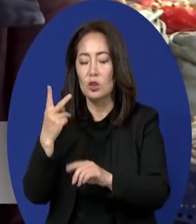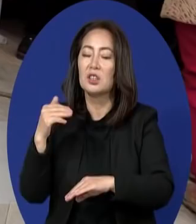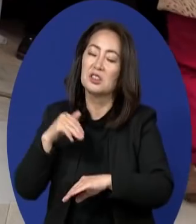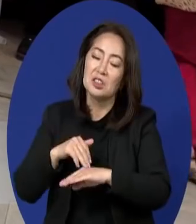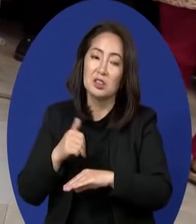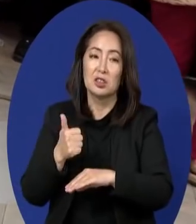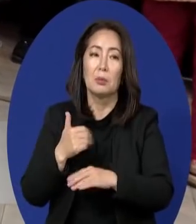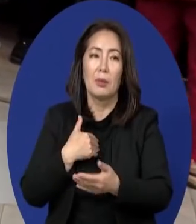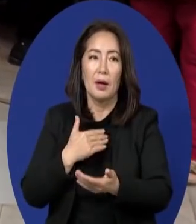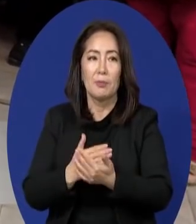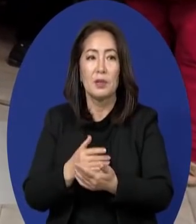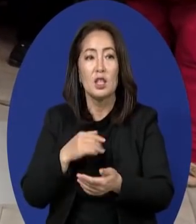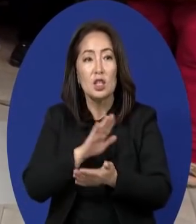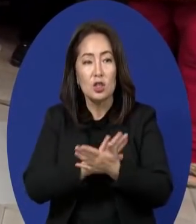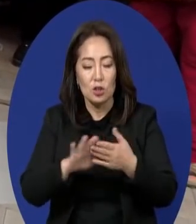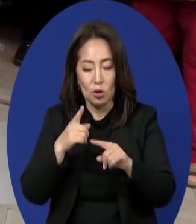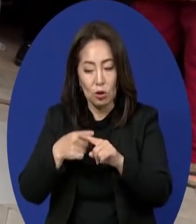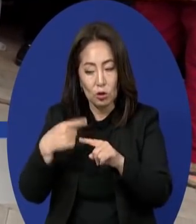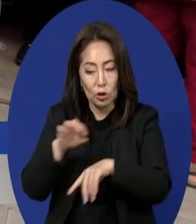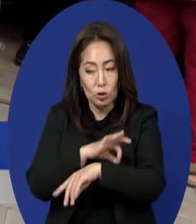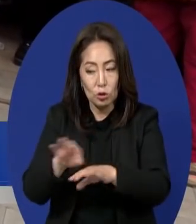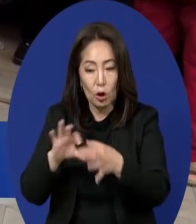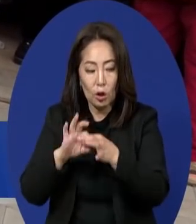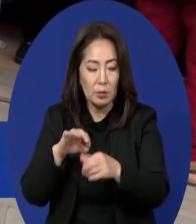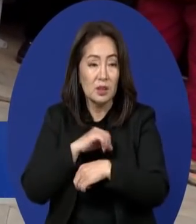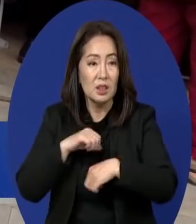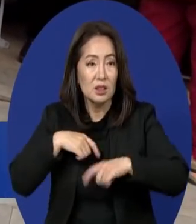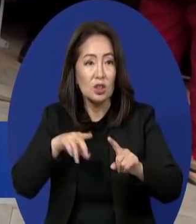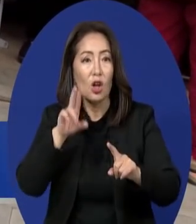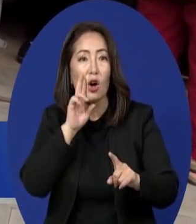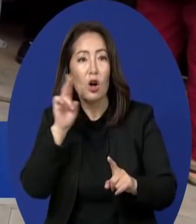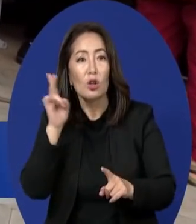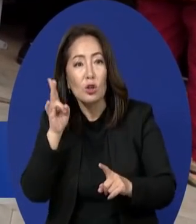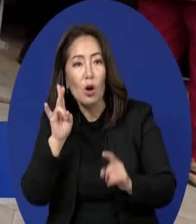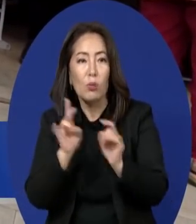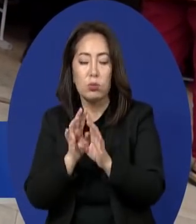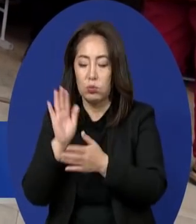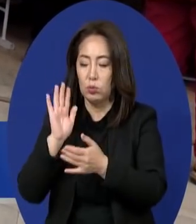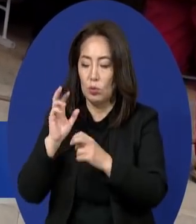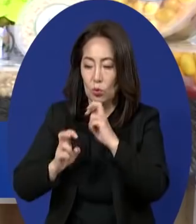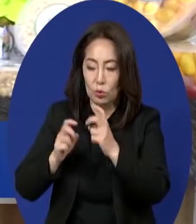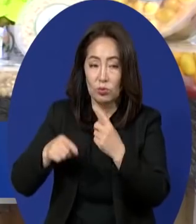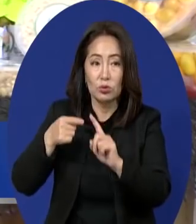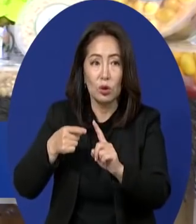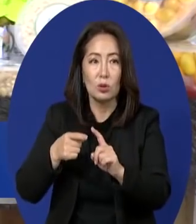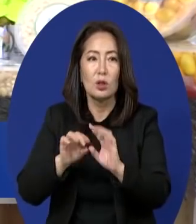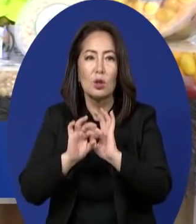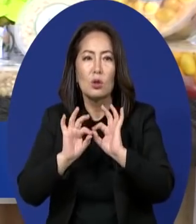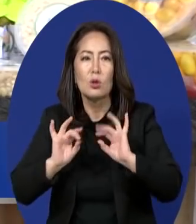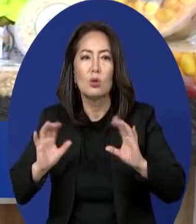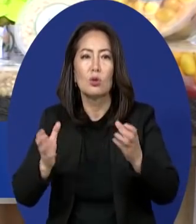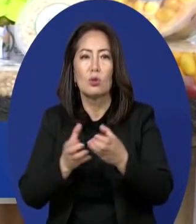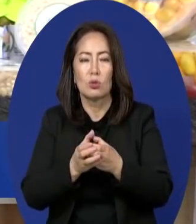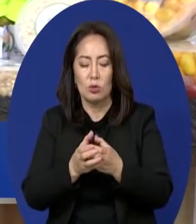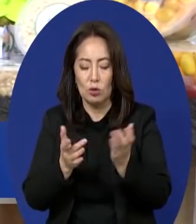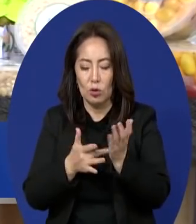байгаа. Одоо шинэ хөдөө төслийн хүрээнд иргэдэд төмс үслийн нөгөө одоо үйлдвэрлэх зориултаар ижвэрэн одоо техник